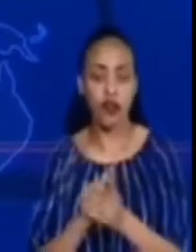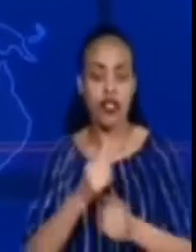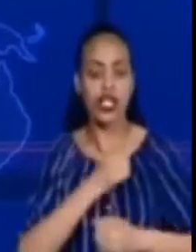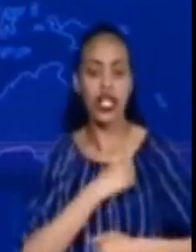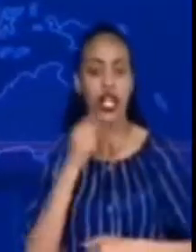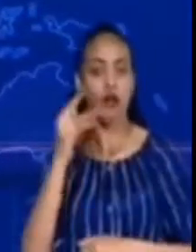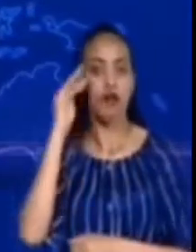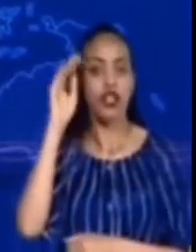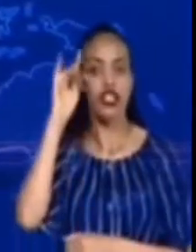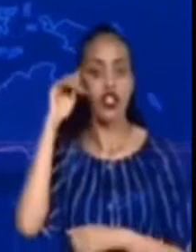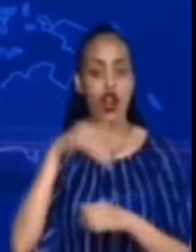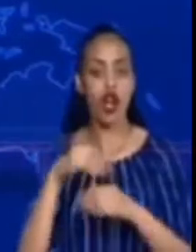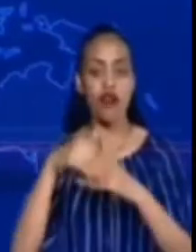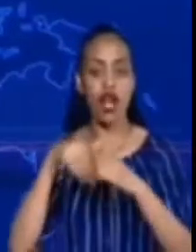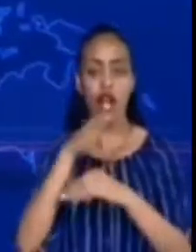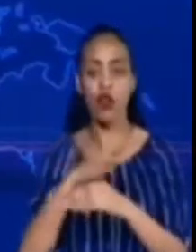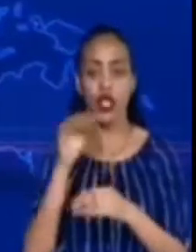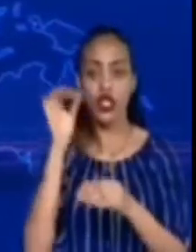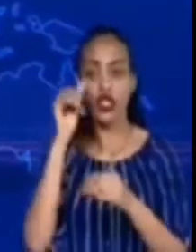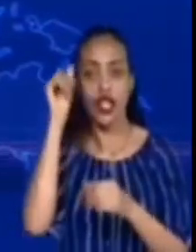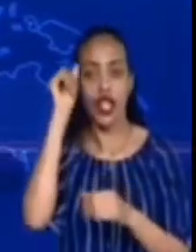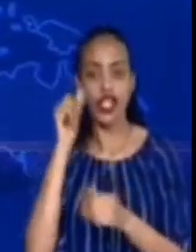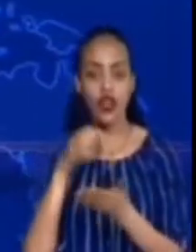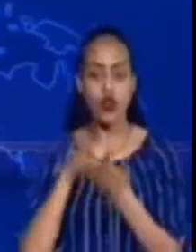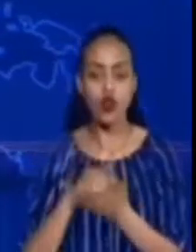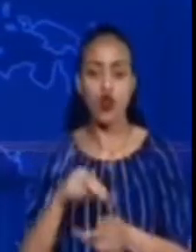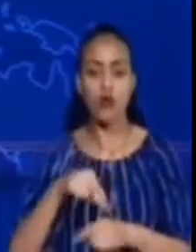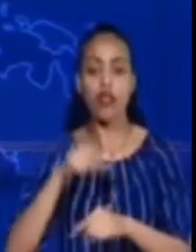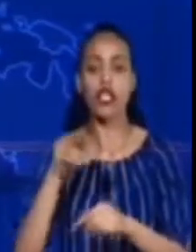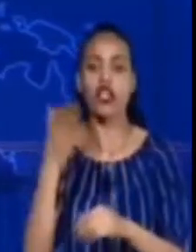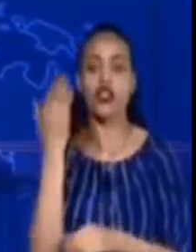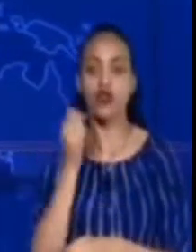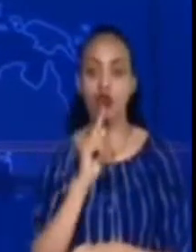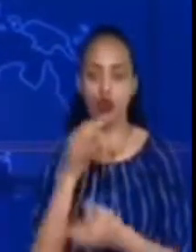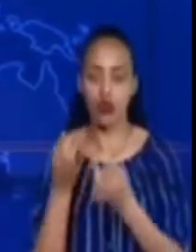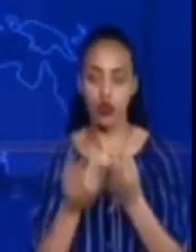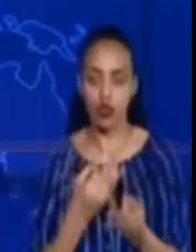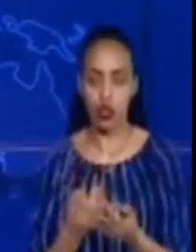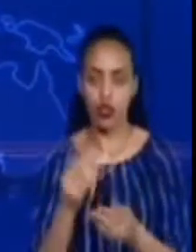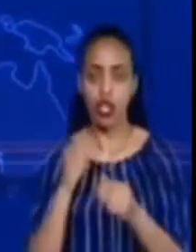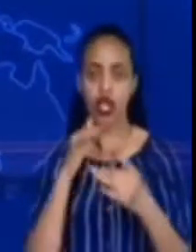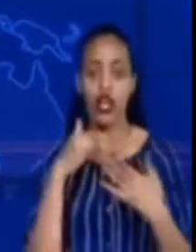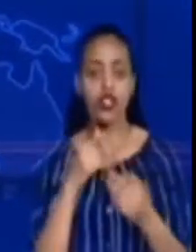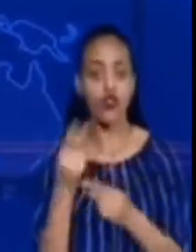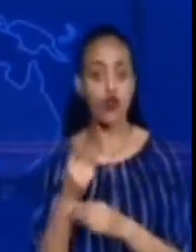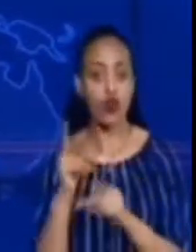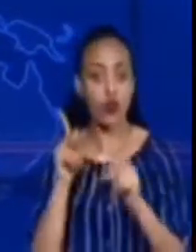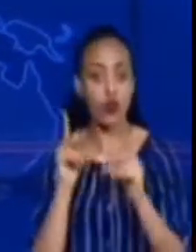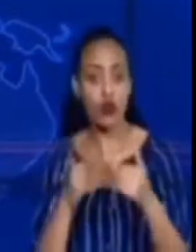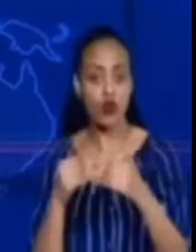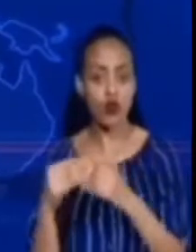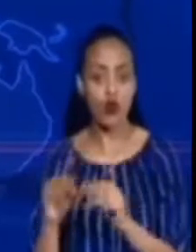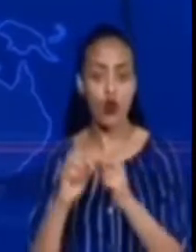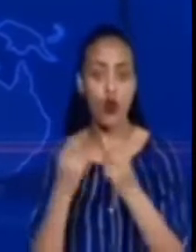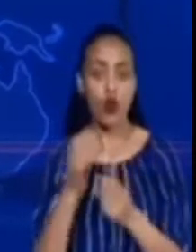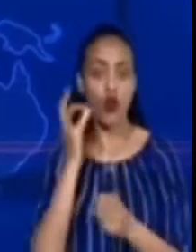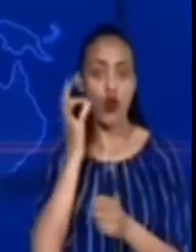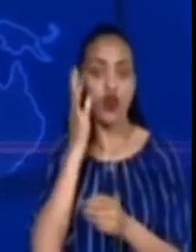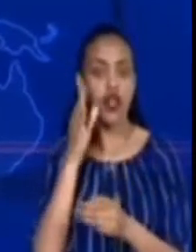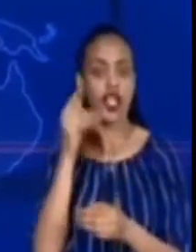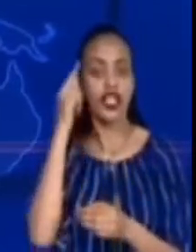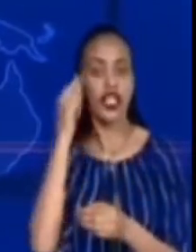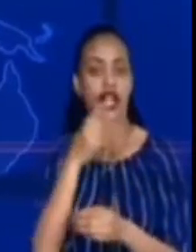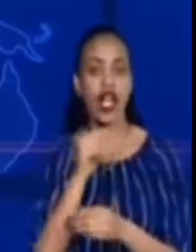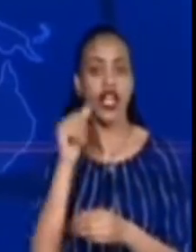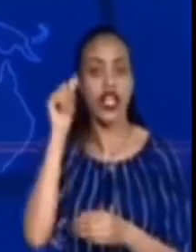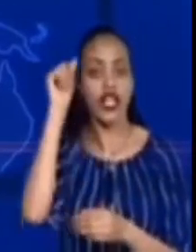ስለሆነ ልክ ልኩን ተናግሮ ወንበሩን እንደሚያሳጣው አቀረ ዘበነ ግን ጫዋ ነው ዘበነ ይበሰለ